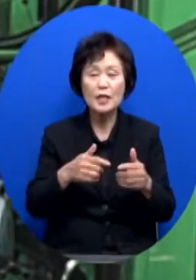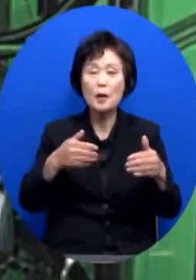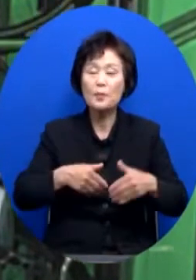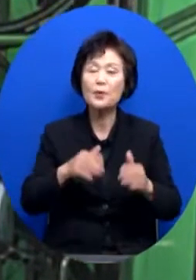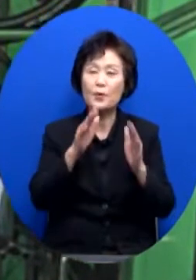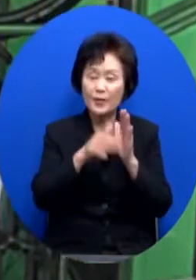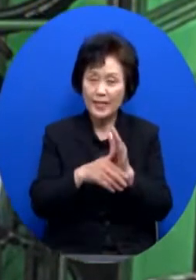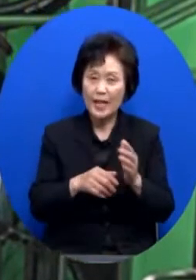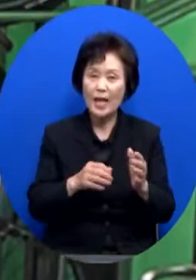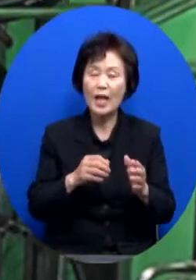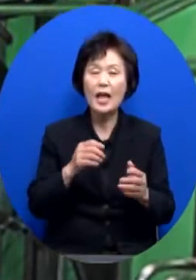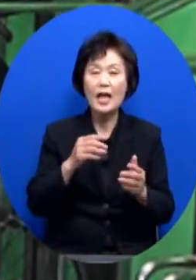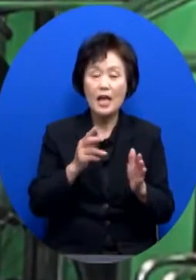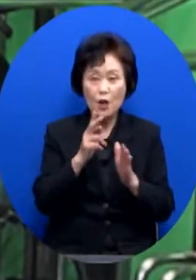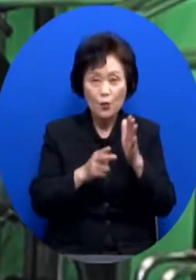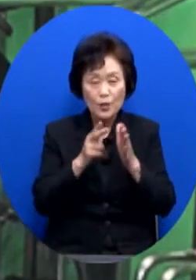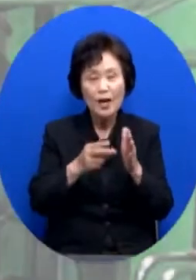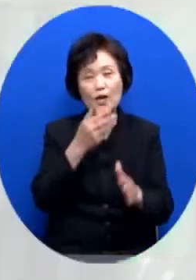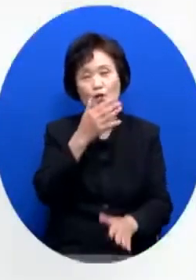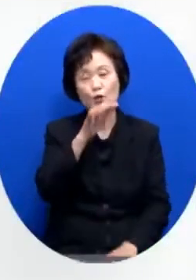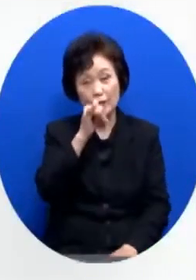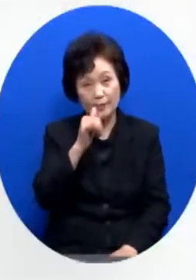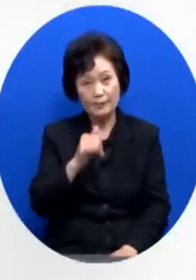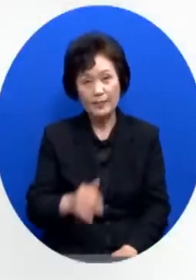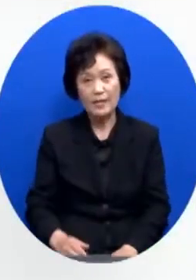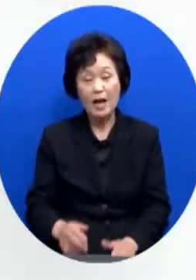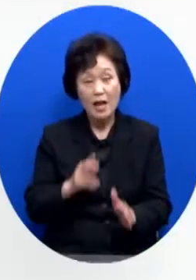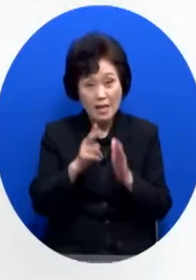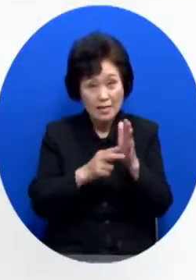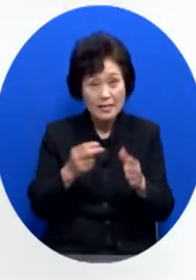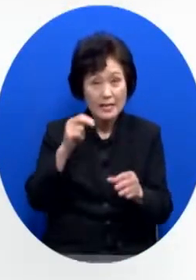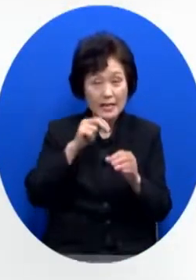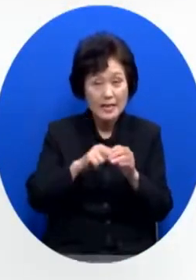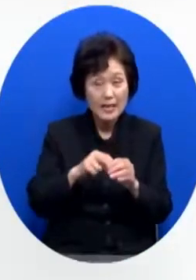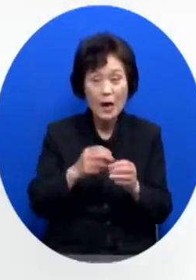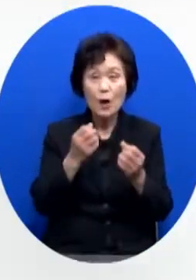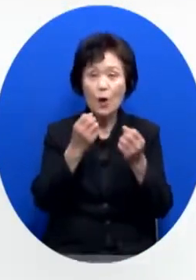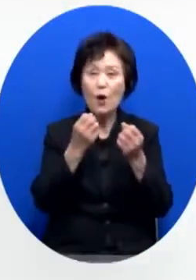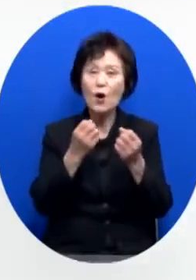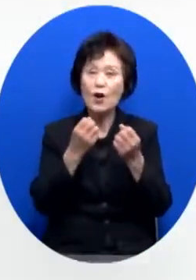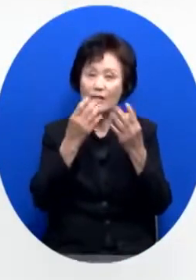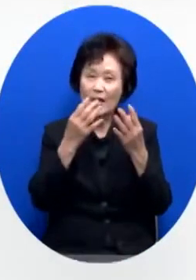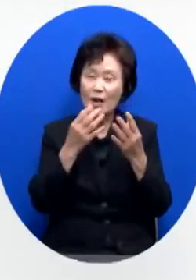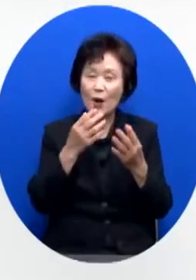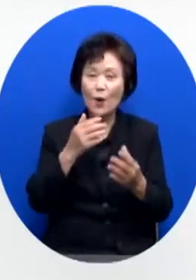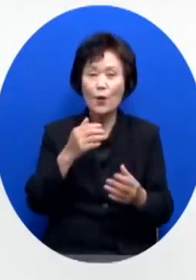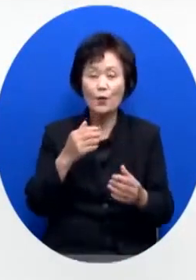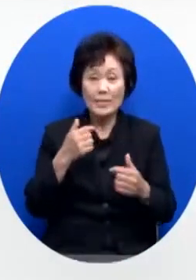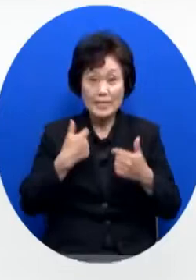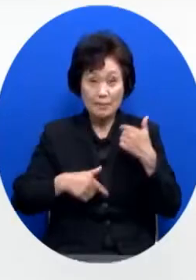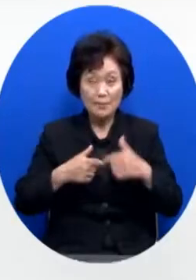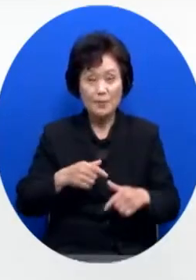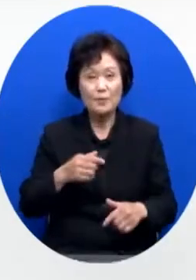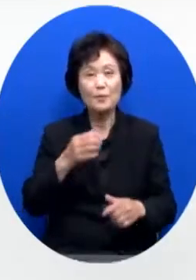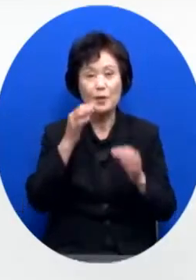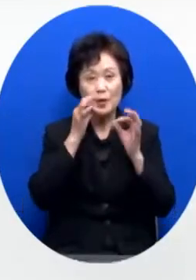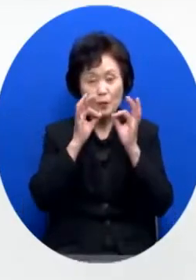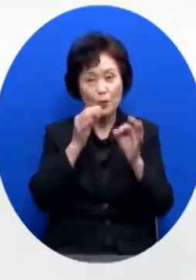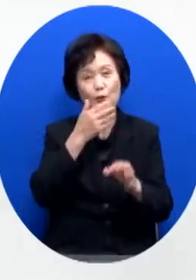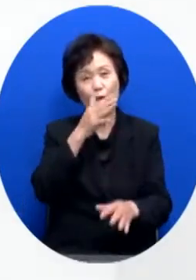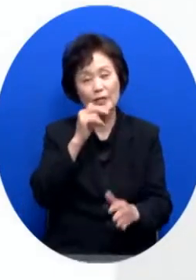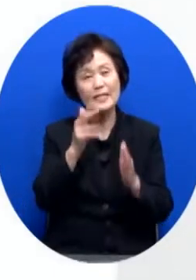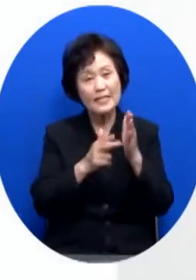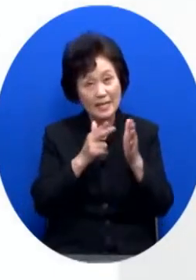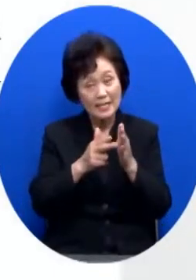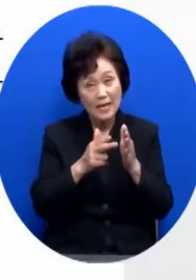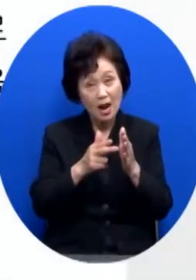사장은 열차를 타고 여행지를 찾는 색다른 경험으로 일상 회복의 즐거움을 만끽하길 바란다고 전했습니다. 관광 열차의